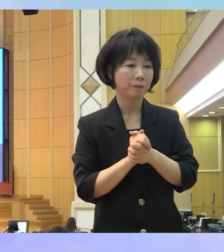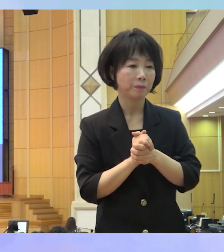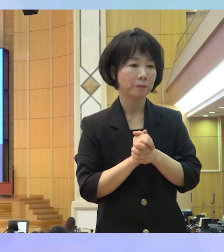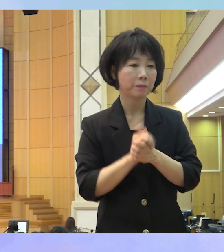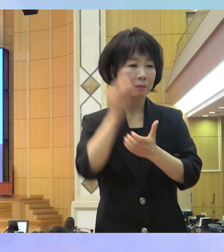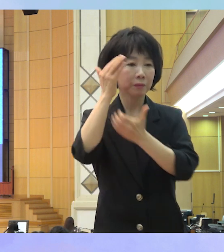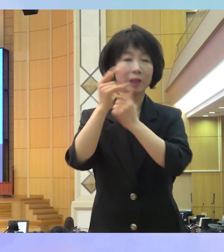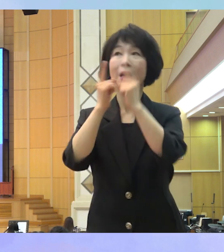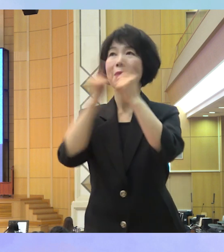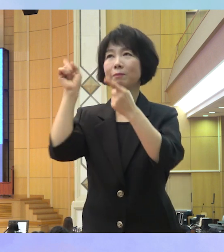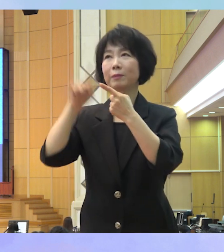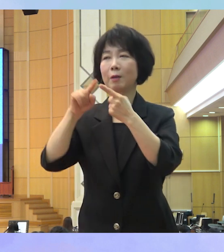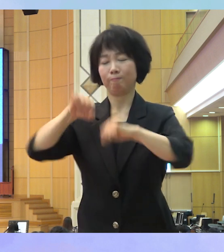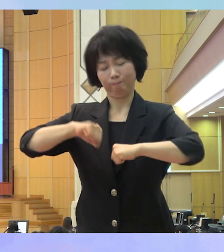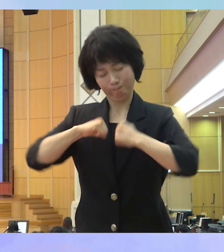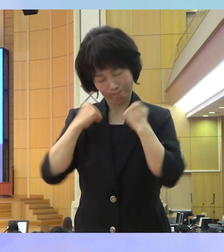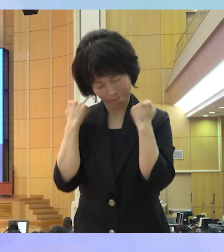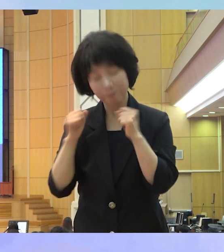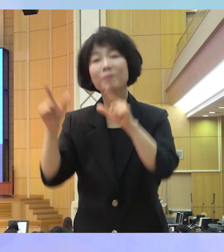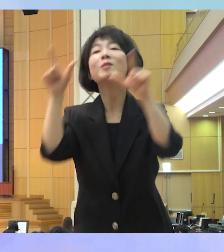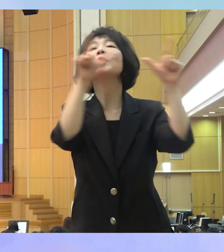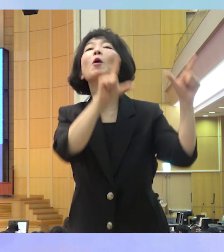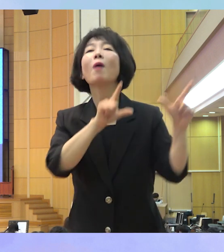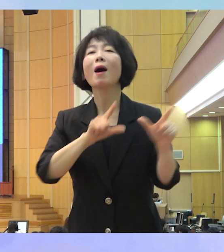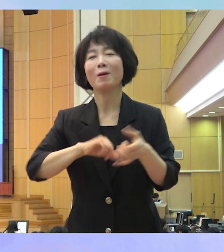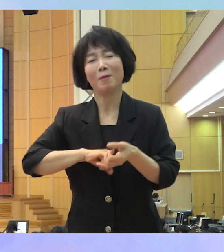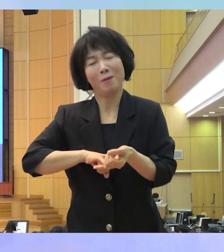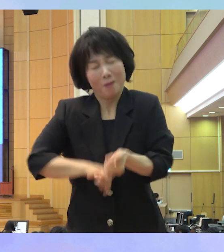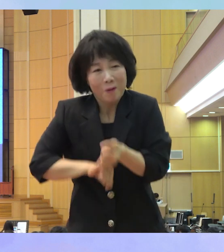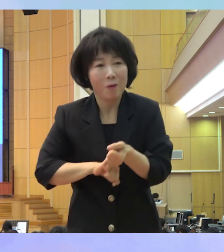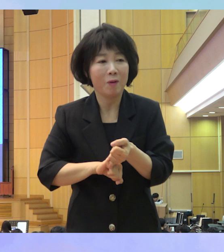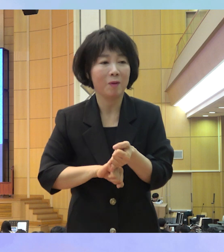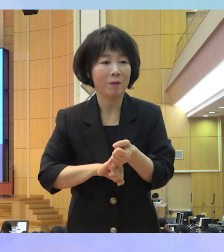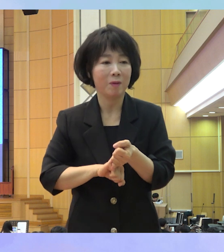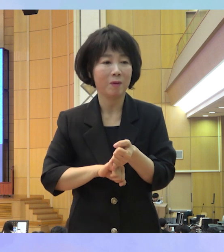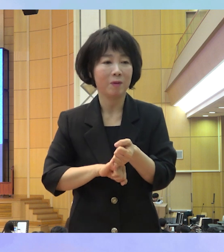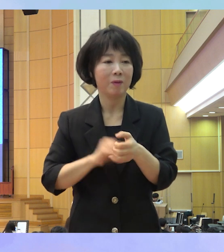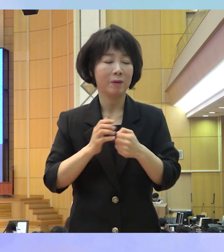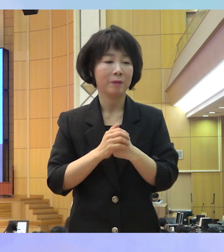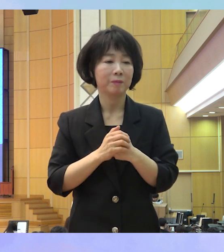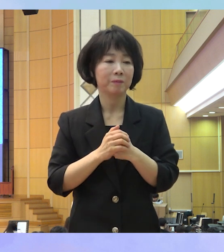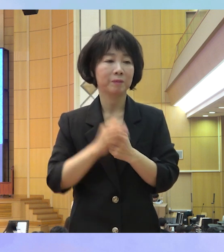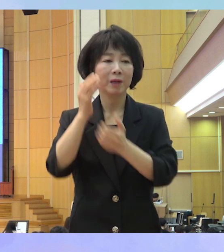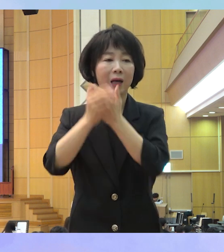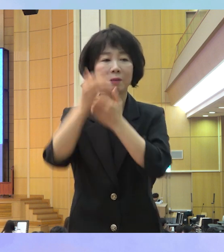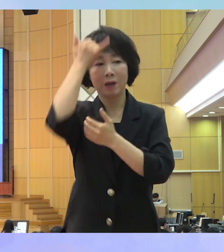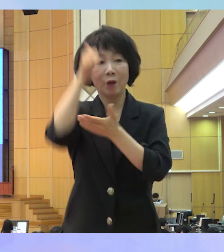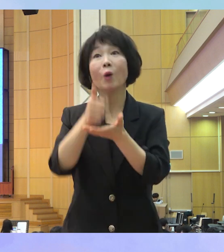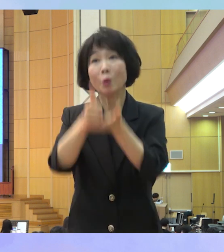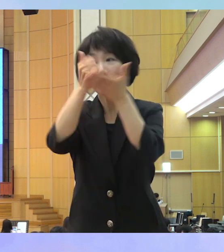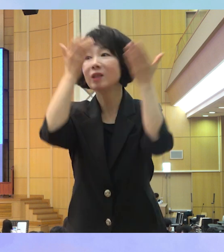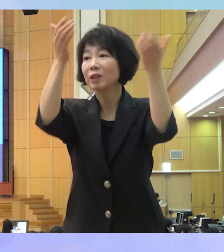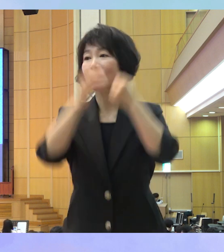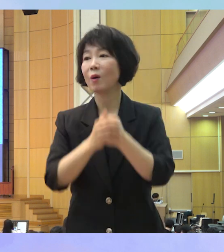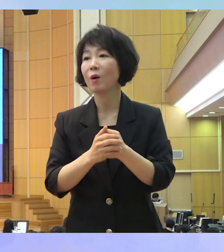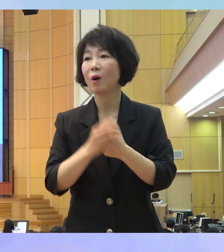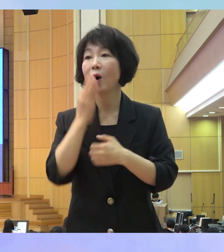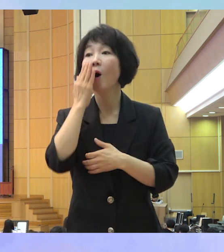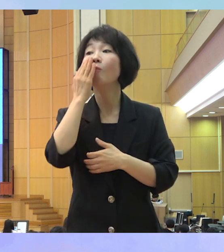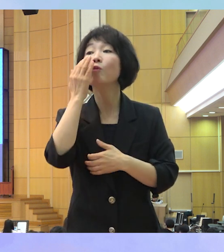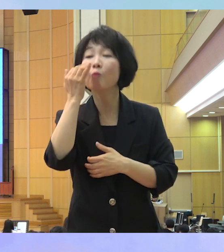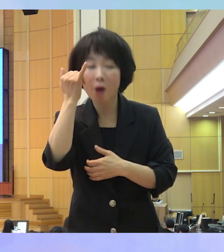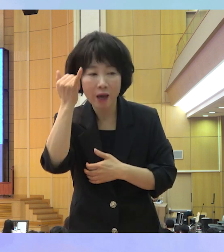하나님 말씀에 순종하면서 사는 삶, 그 삶을 통해서 하나님께 효도를 드리고 또 우리